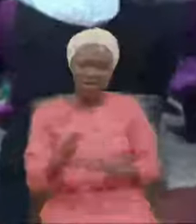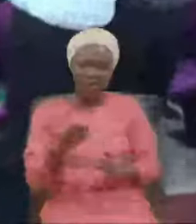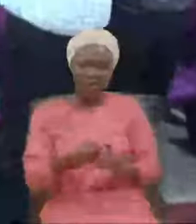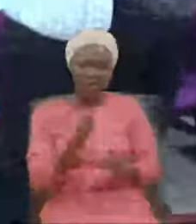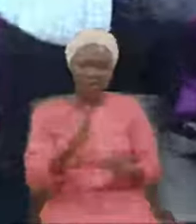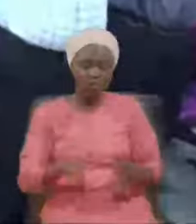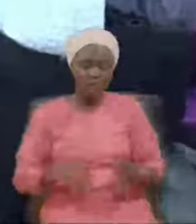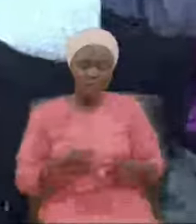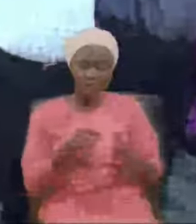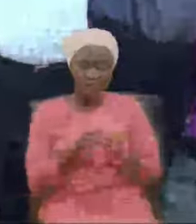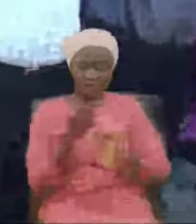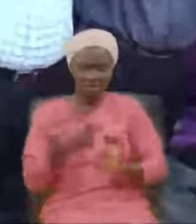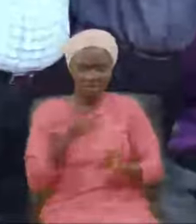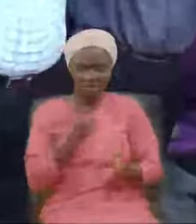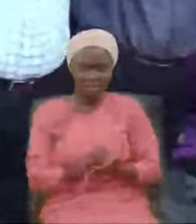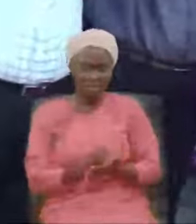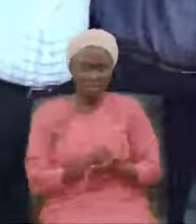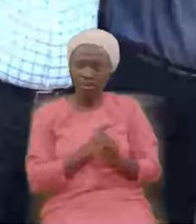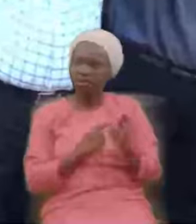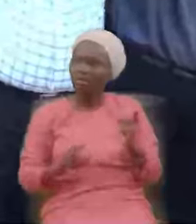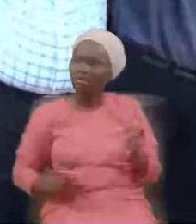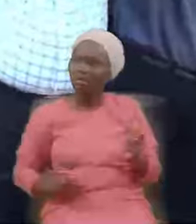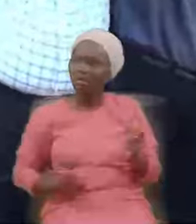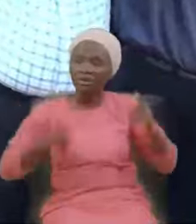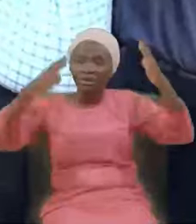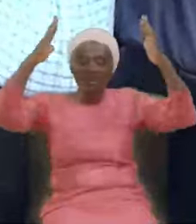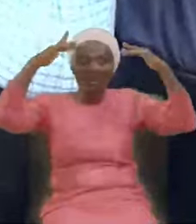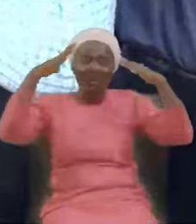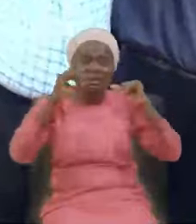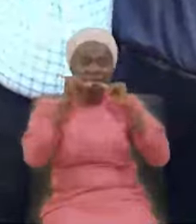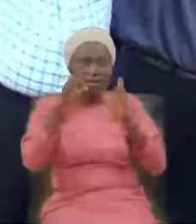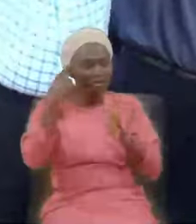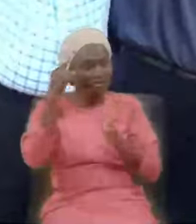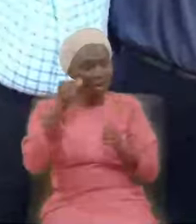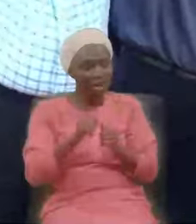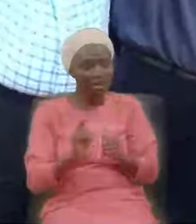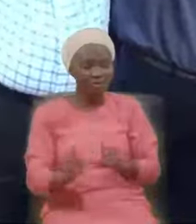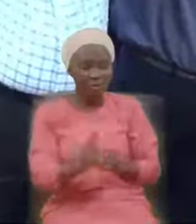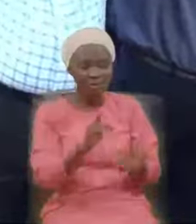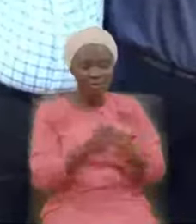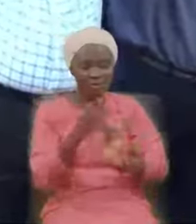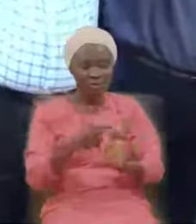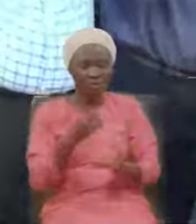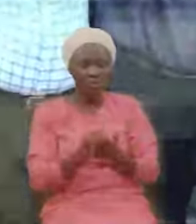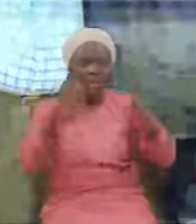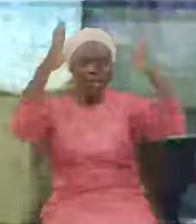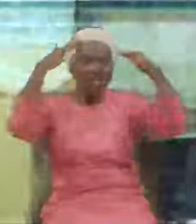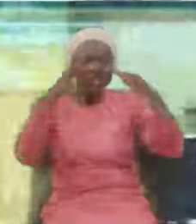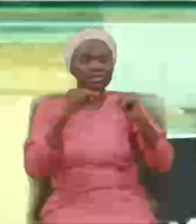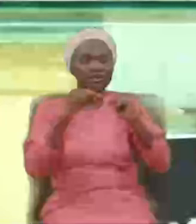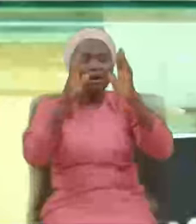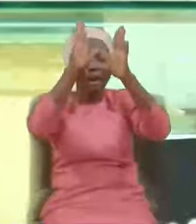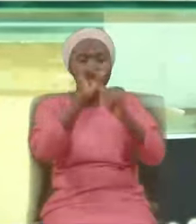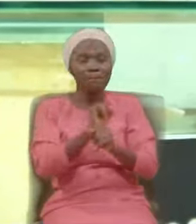Jésus-Christ. Seigneur, la pluie de bénédiction pour tout le monde, la pluie de miracles pour tout le